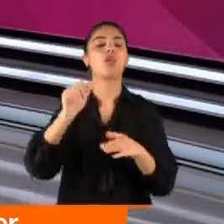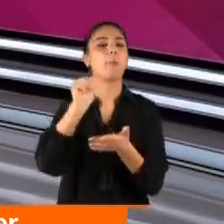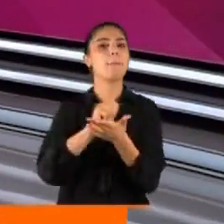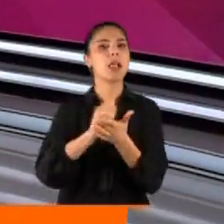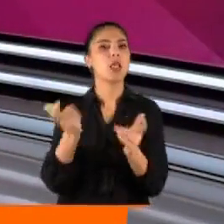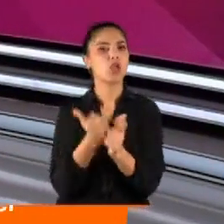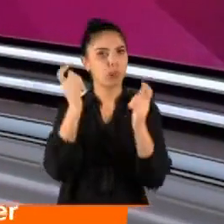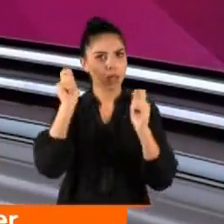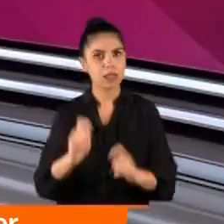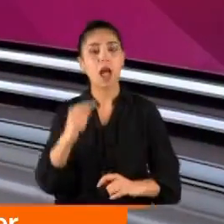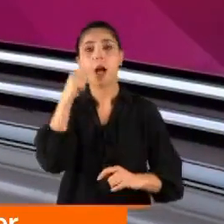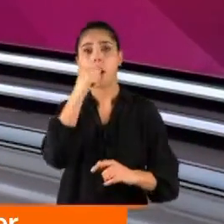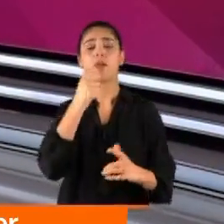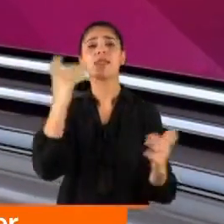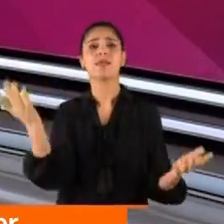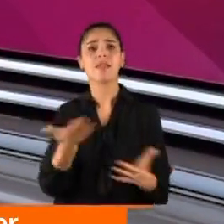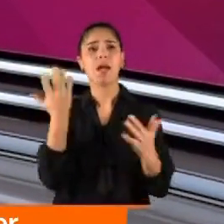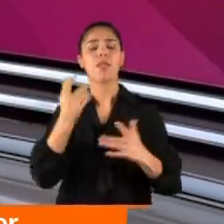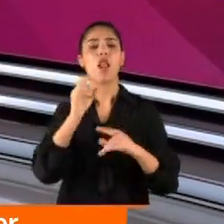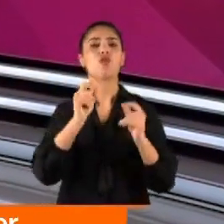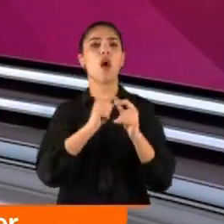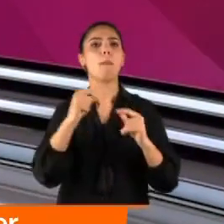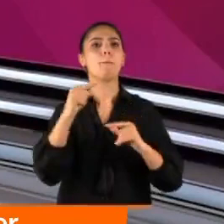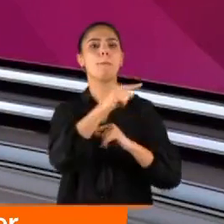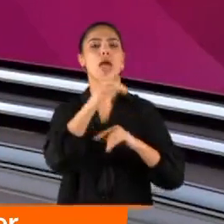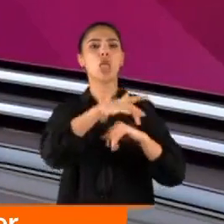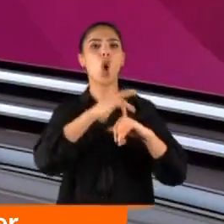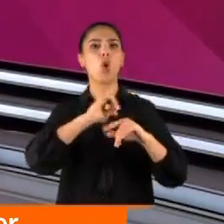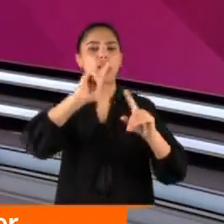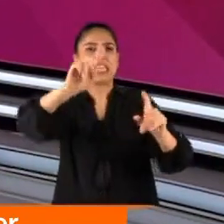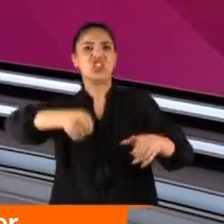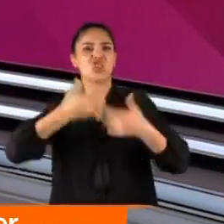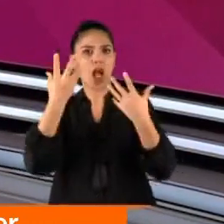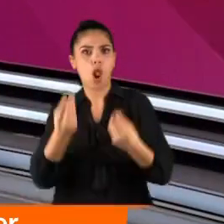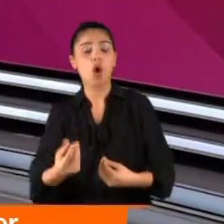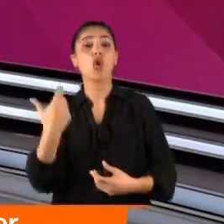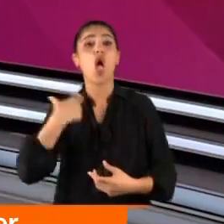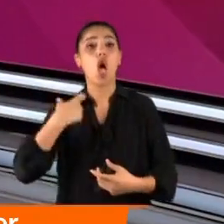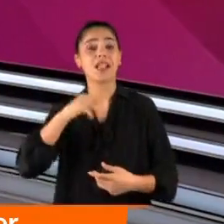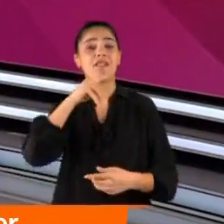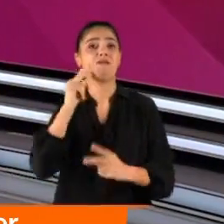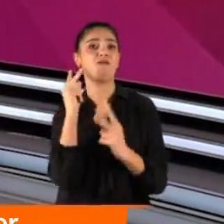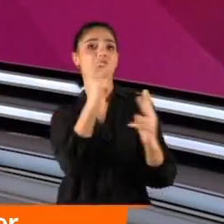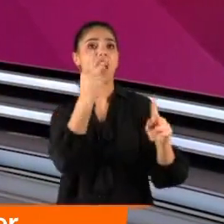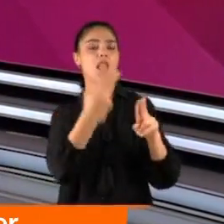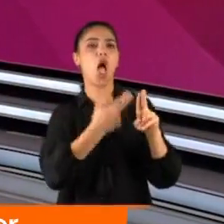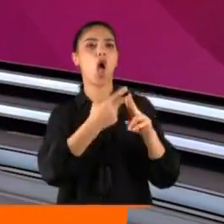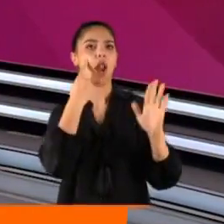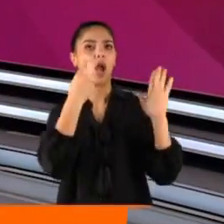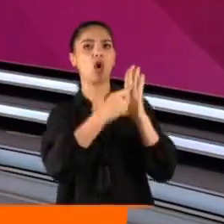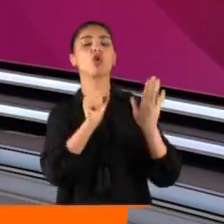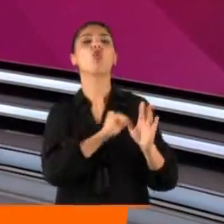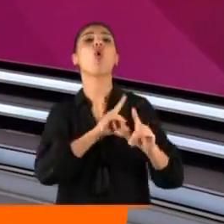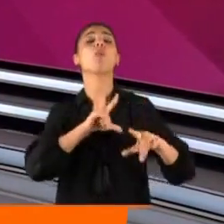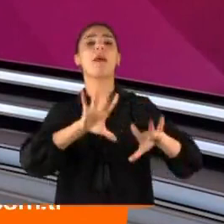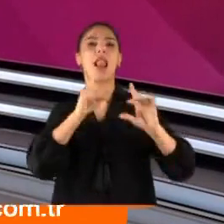Afrika'nın yıllarca batılı ülkeler eliyle sömürüldüğüne dikkat çekti konuşmasında. Özellikle Fransa'ya örnek gösterdi. Korkmamak gerekiyor